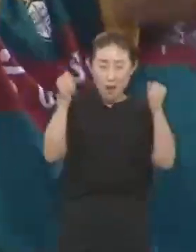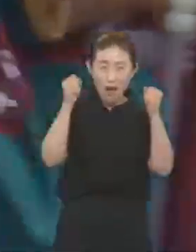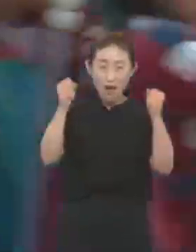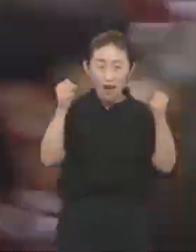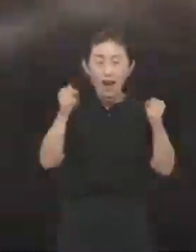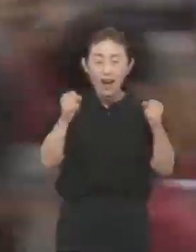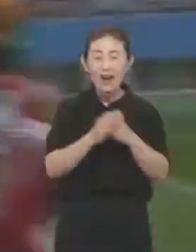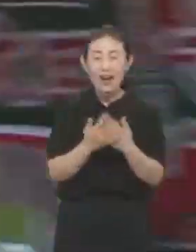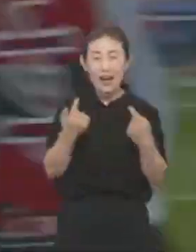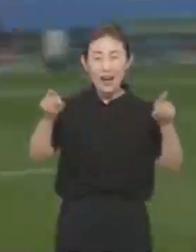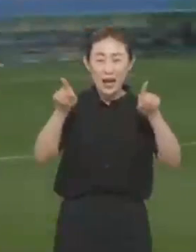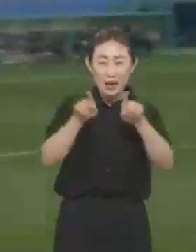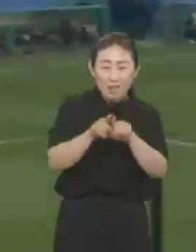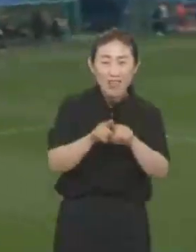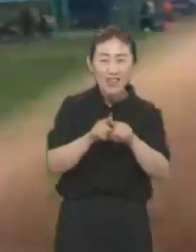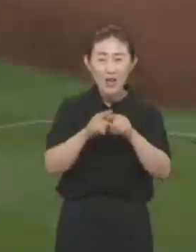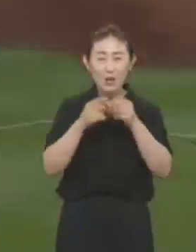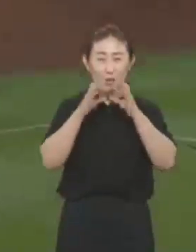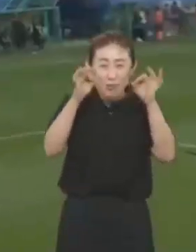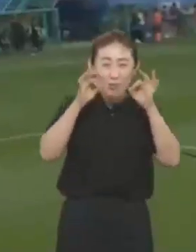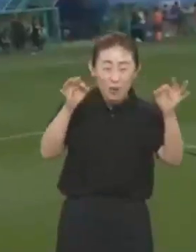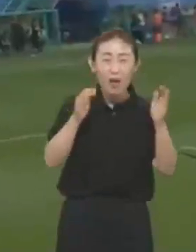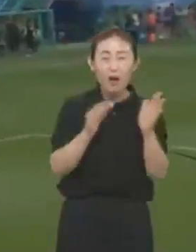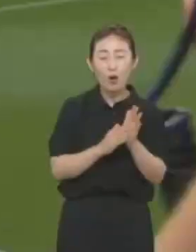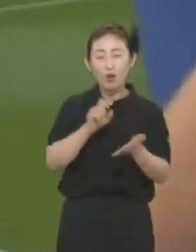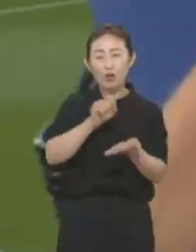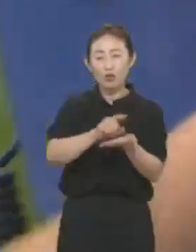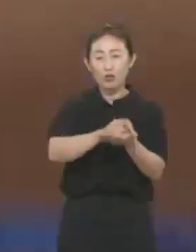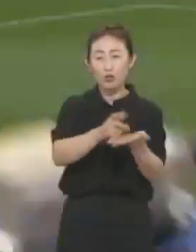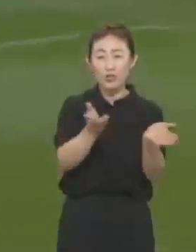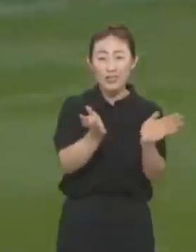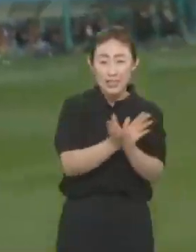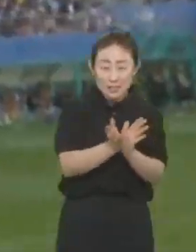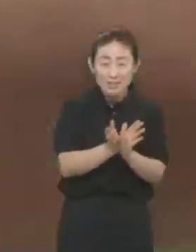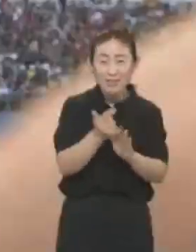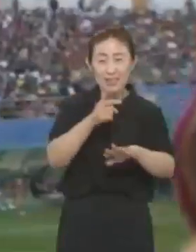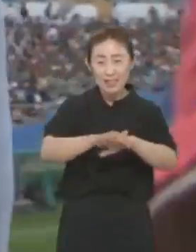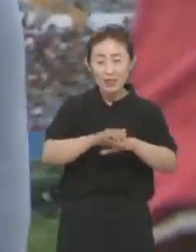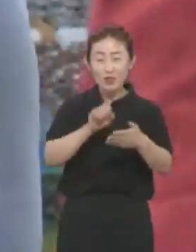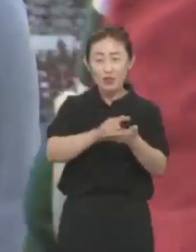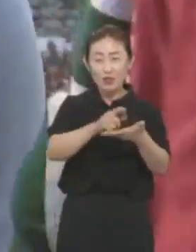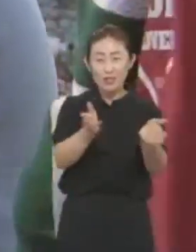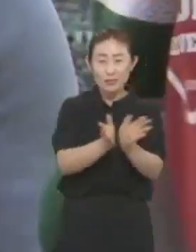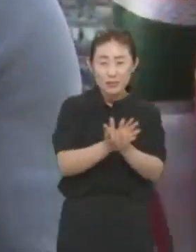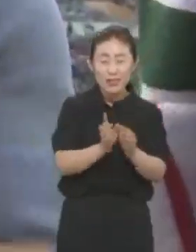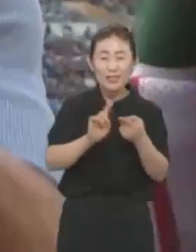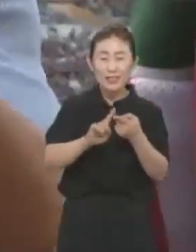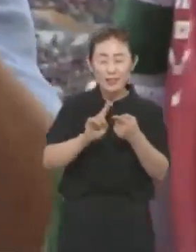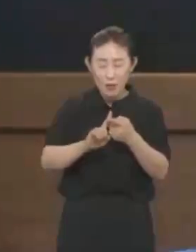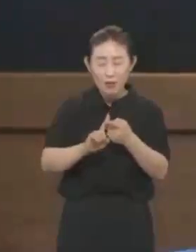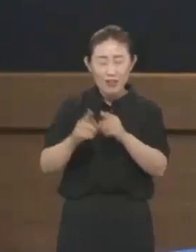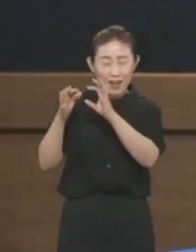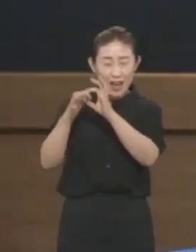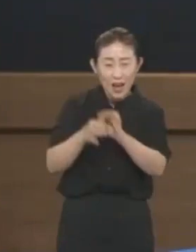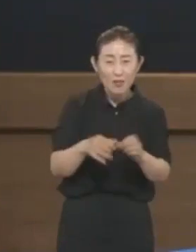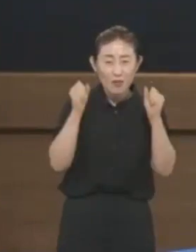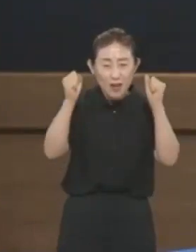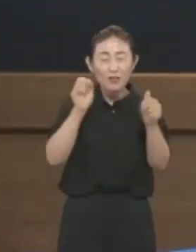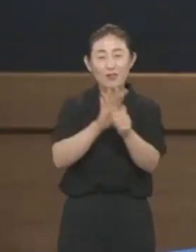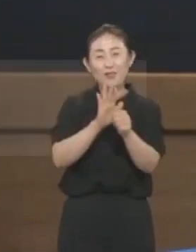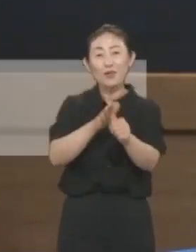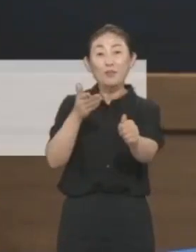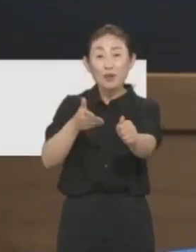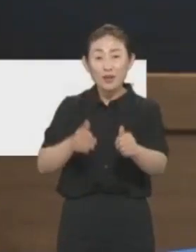팬들과 함께 호흡하기도 하며 이번 시즌 하나 시티즌 선수들을 향한 꾸준한 응원을 부탁했습니다. 앞으로